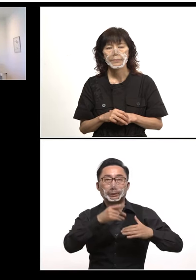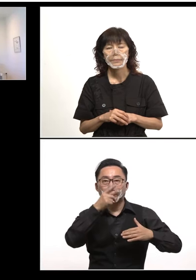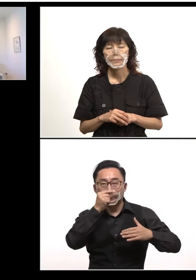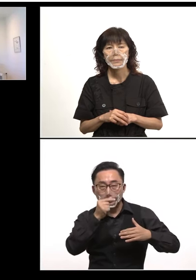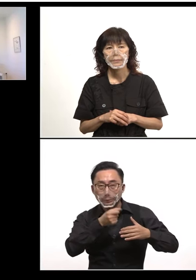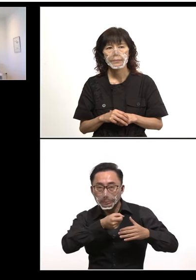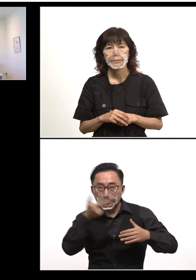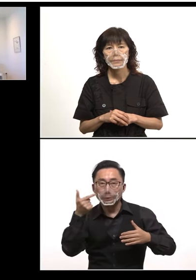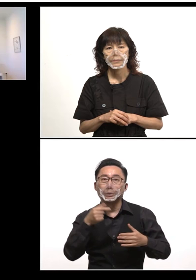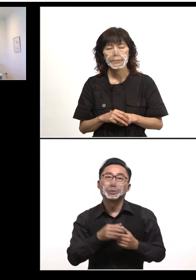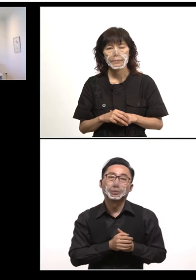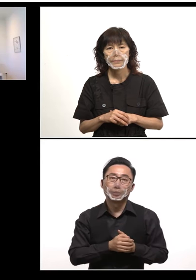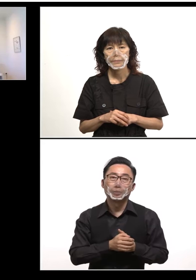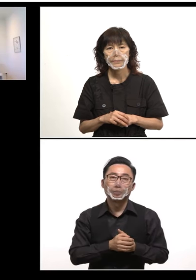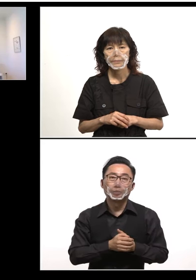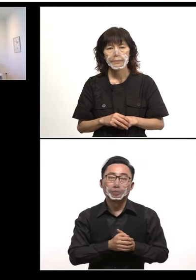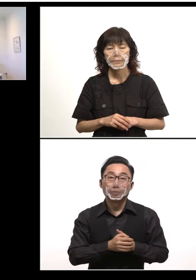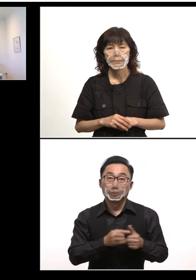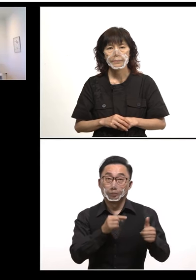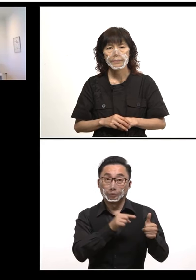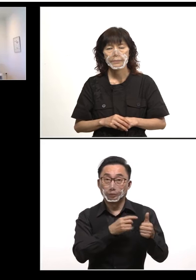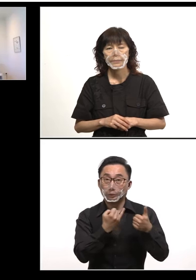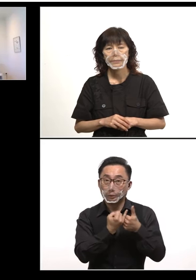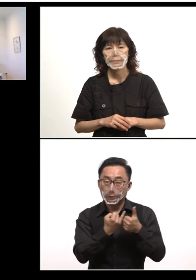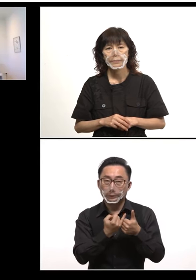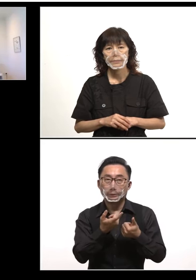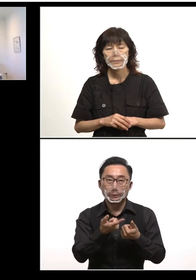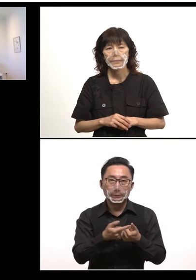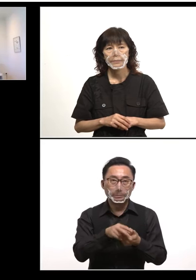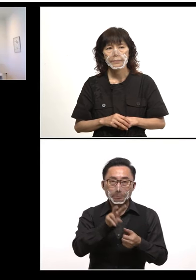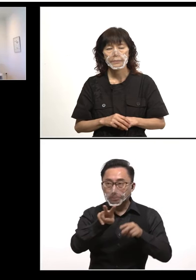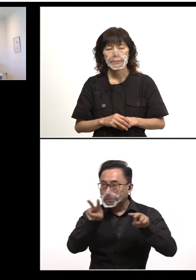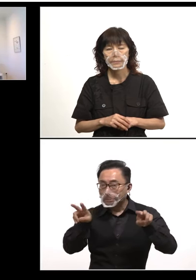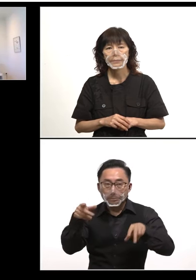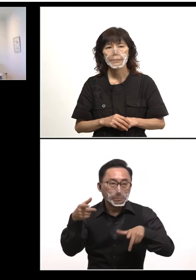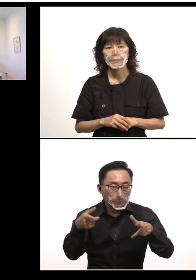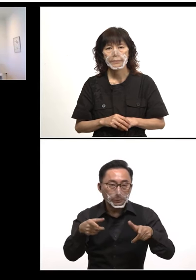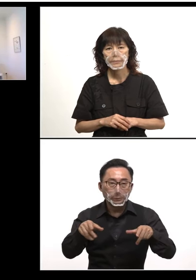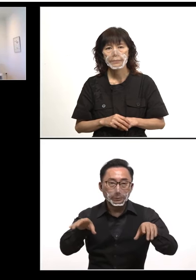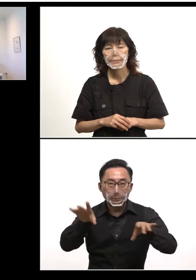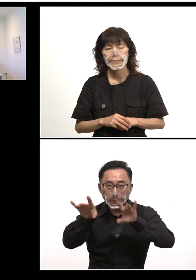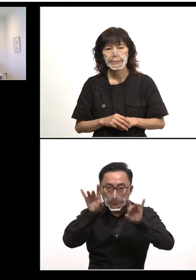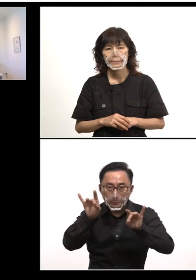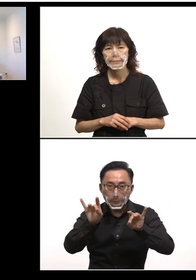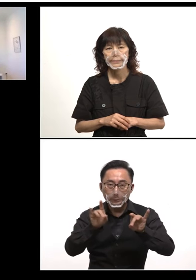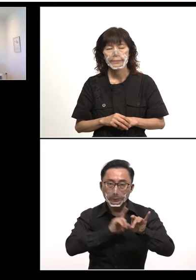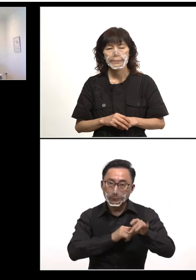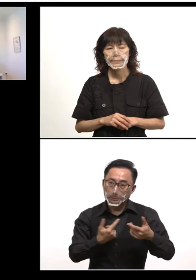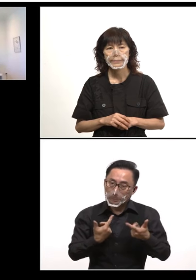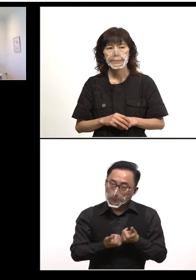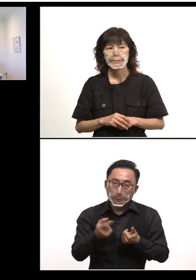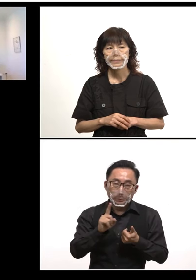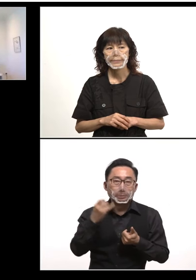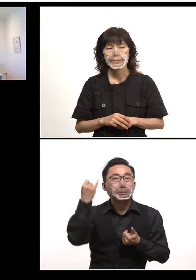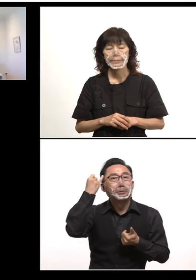即係有好多時可能佢哋會接觸到好多，咁但係佢哋又未必知道邊樣係啱自己咯。咁我哋即係作為老師